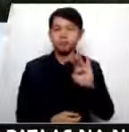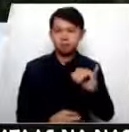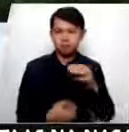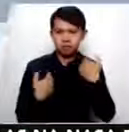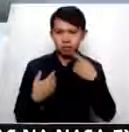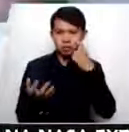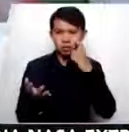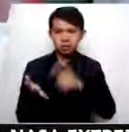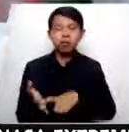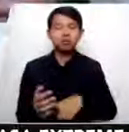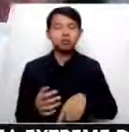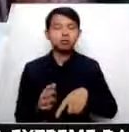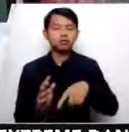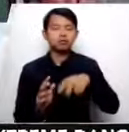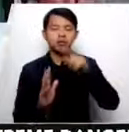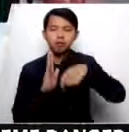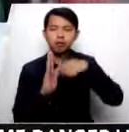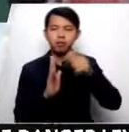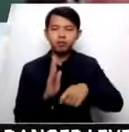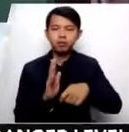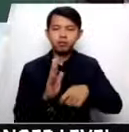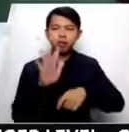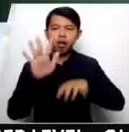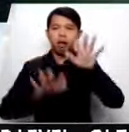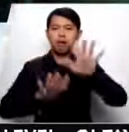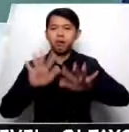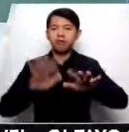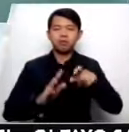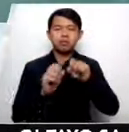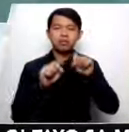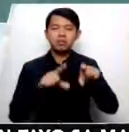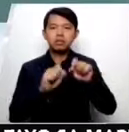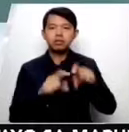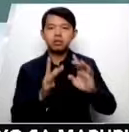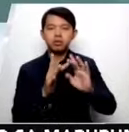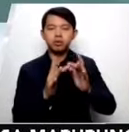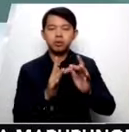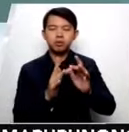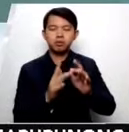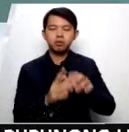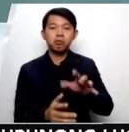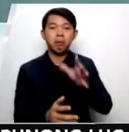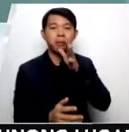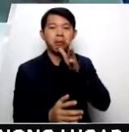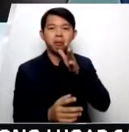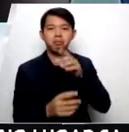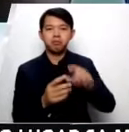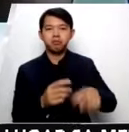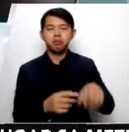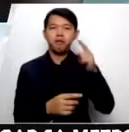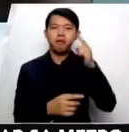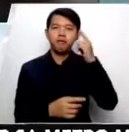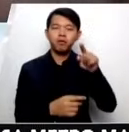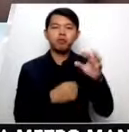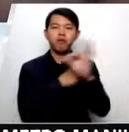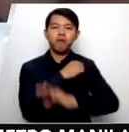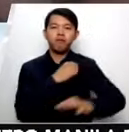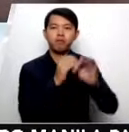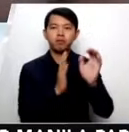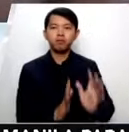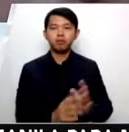ng mga biktima na ibinebenta ng kanilang nanay sa mga dayuhan online Ilang taon na raw nangyayari ang pangabuso